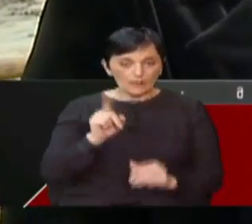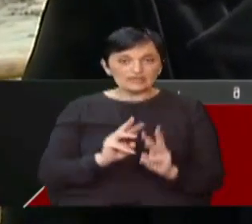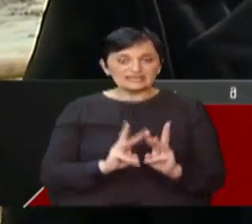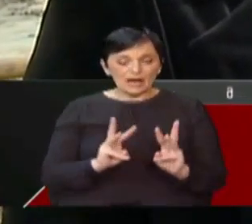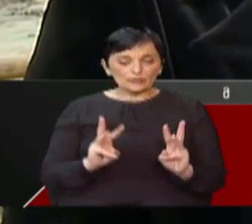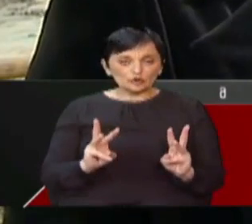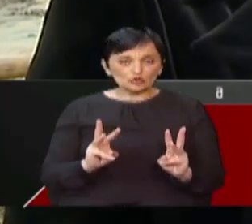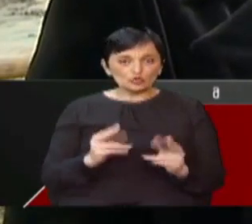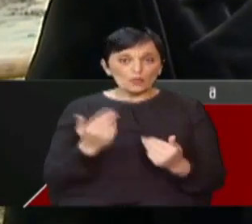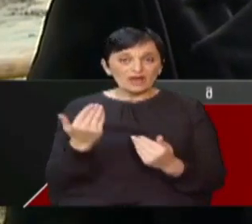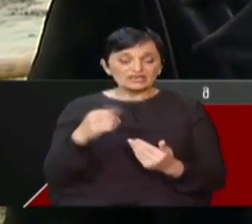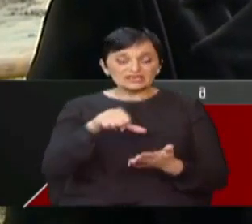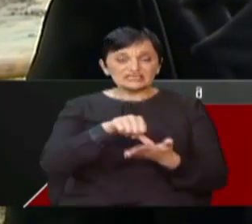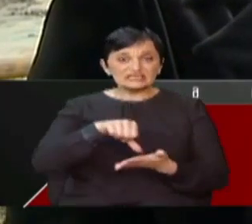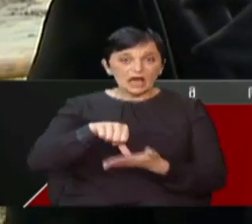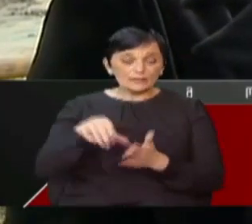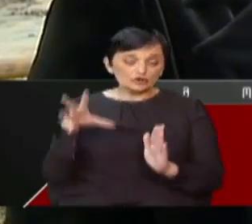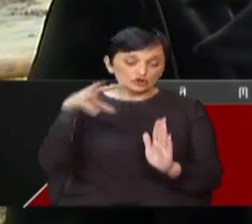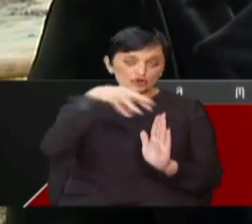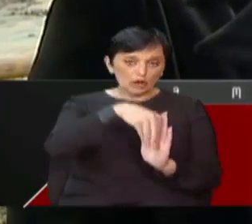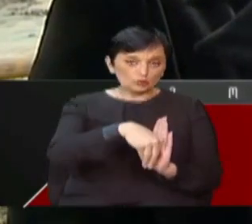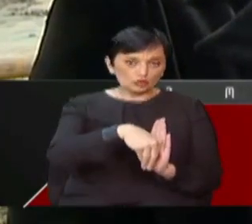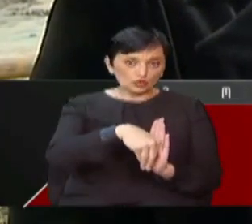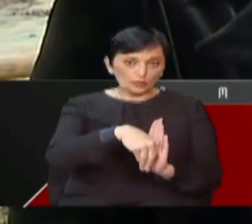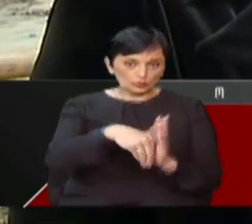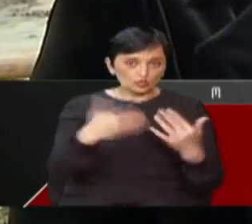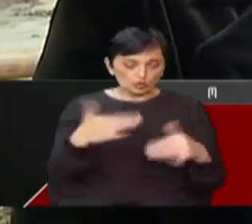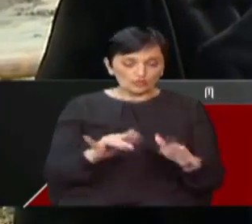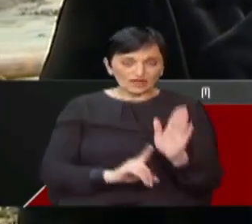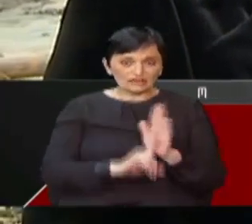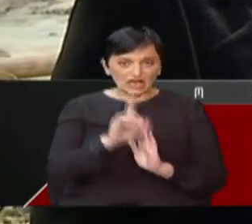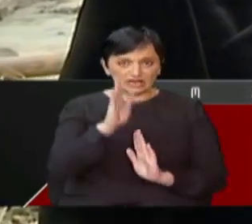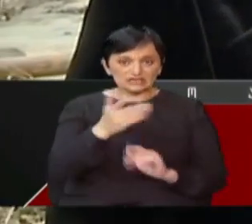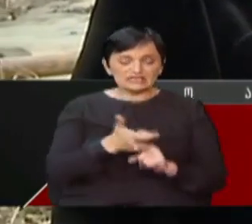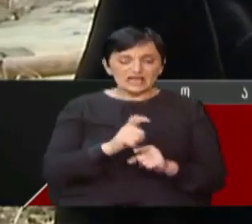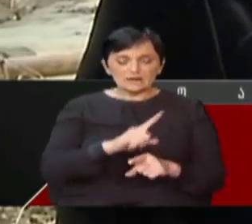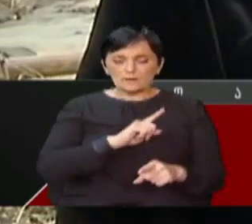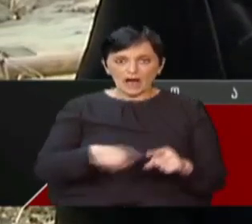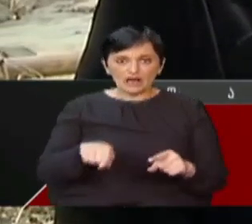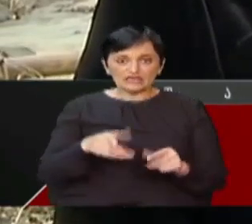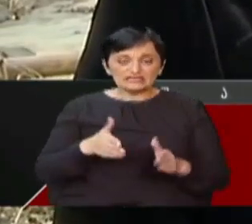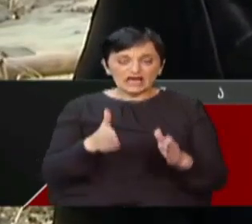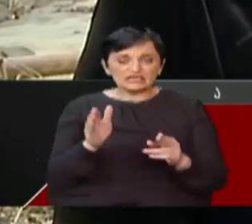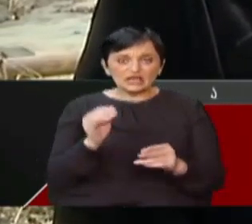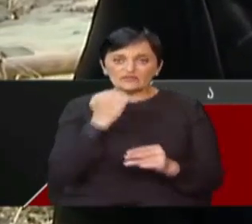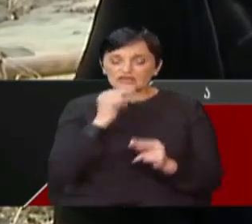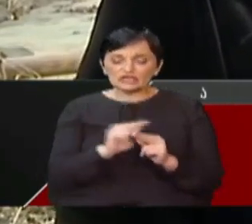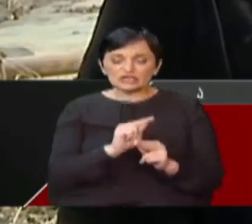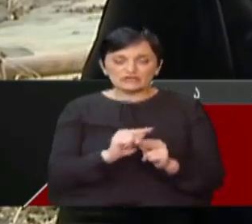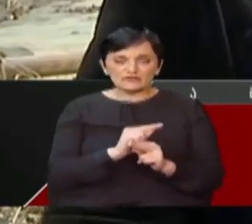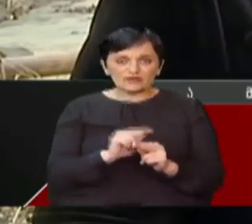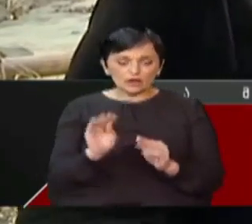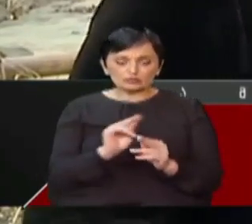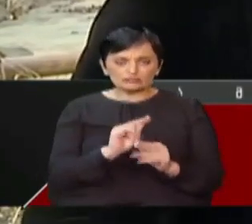სამინისტროების და მათი წარმომადგენლების შართულობით უკვე დაიწყება ძალიან მალე ამ საგზაო ინფრასტრუქტურის